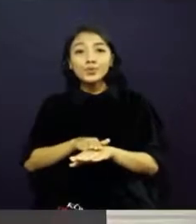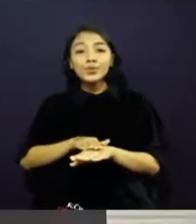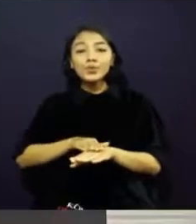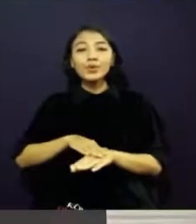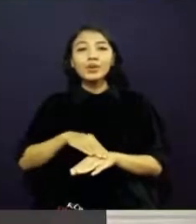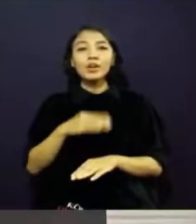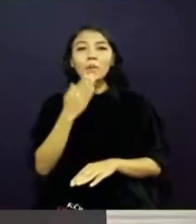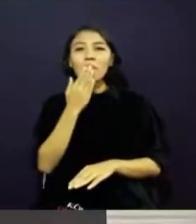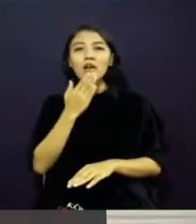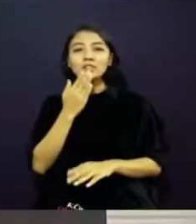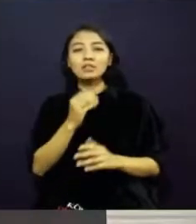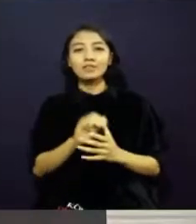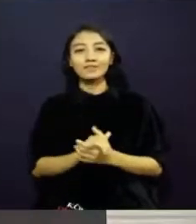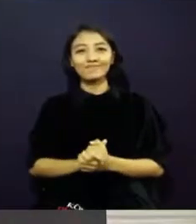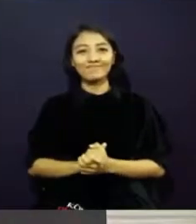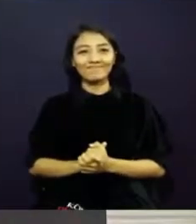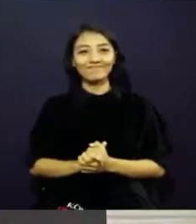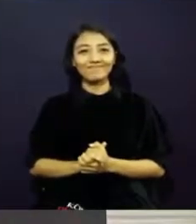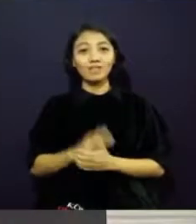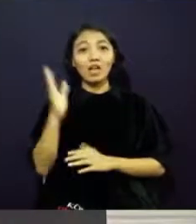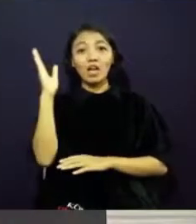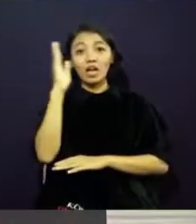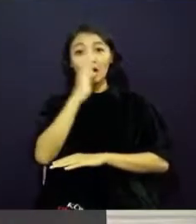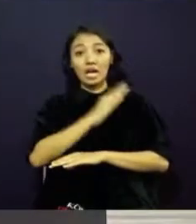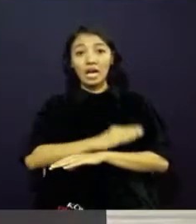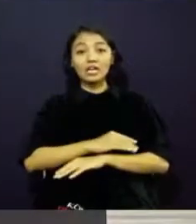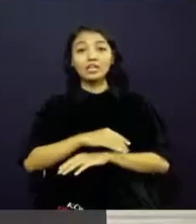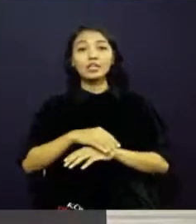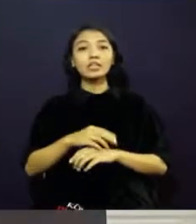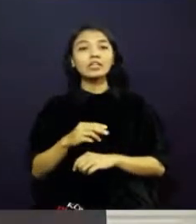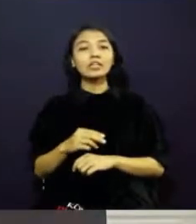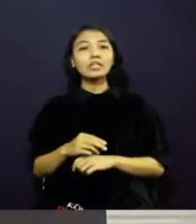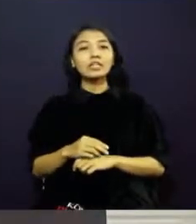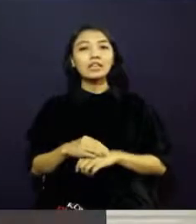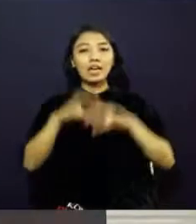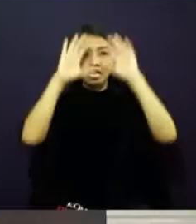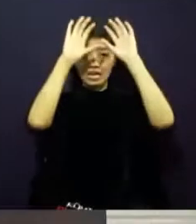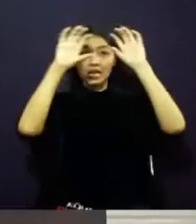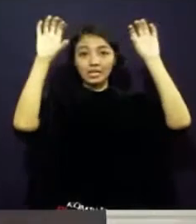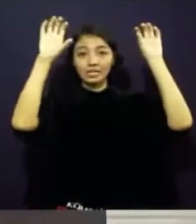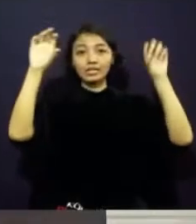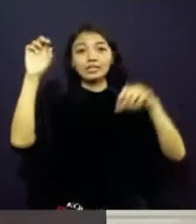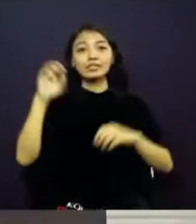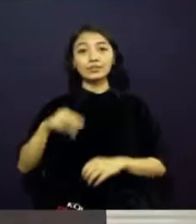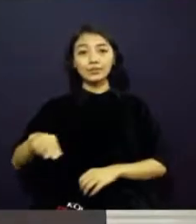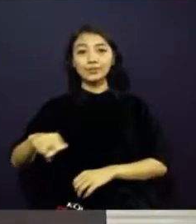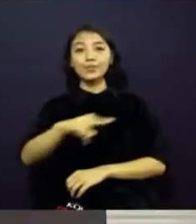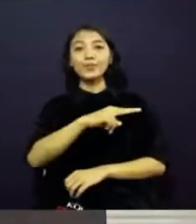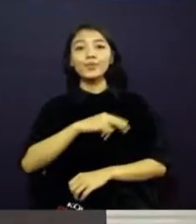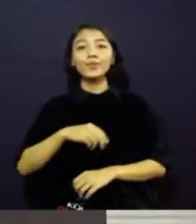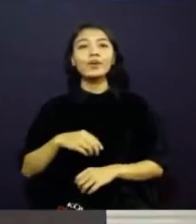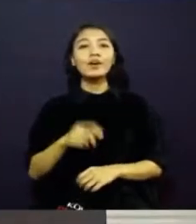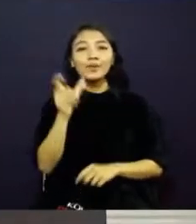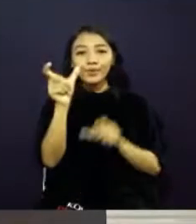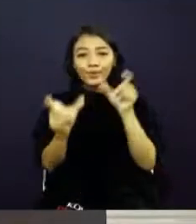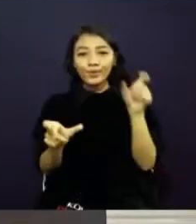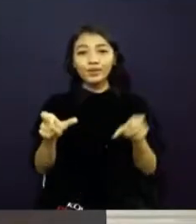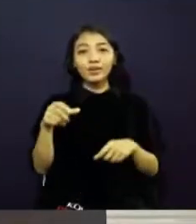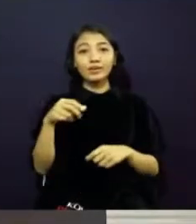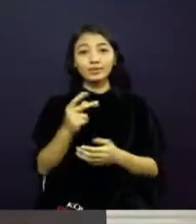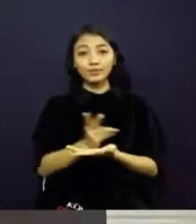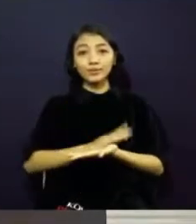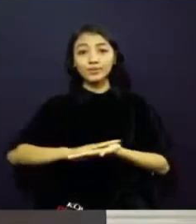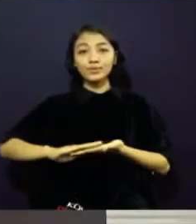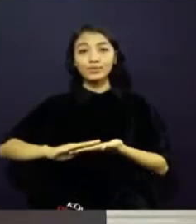bahasa di Padang hari raya semua orang Kudus ini dengan mata iman kita